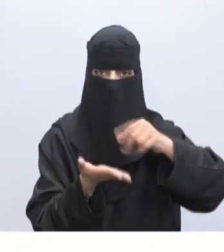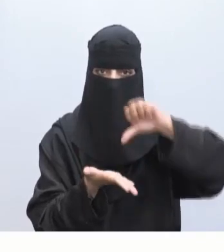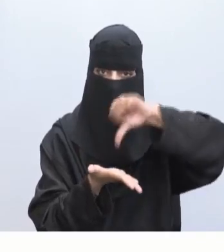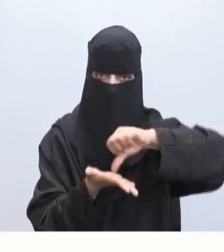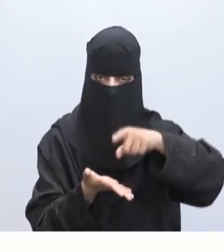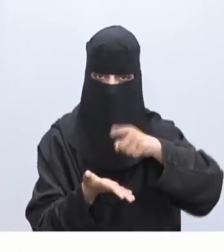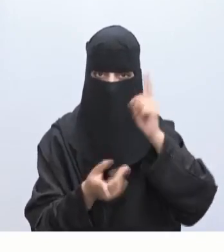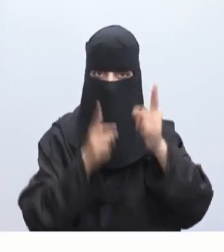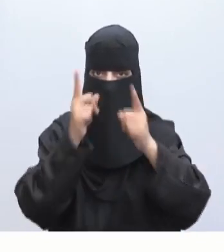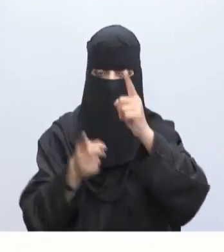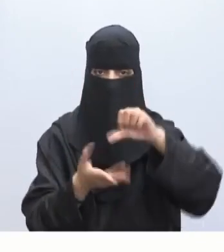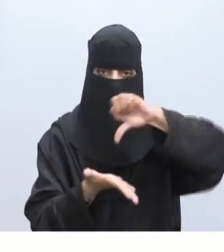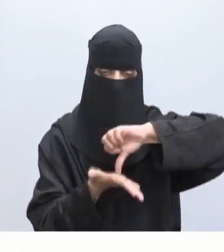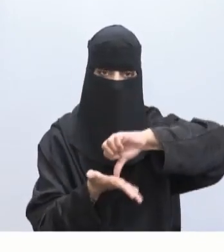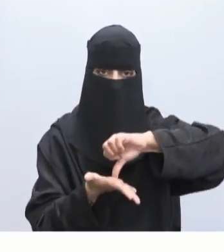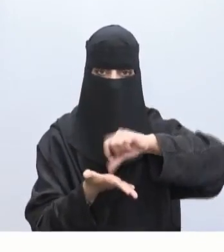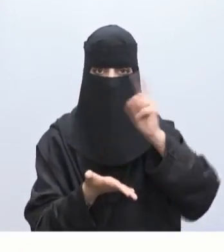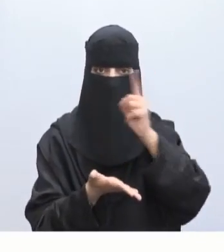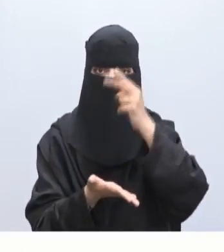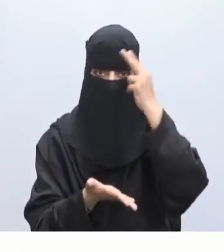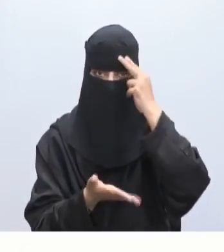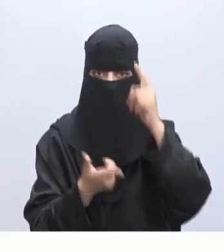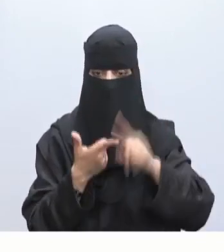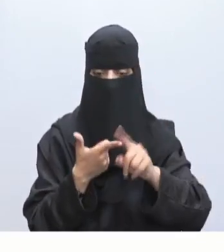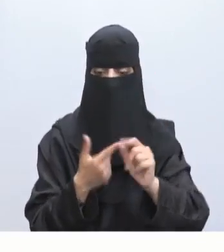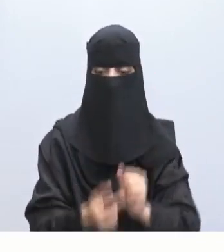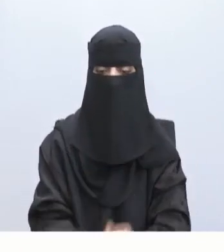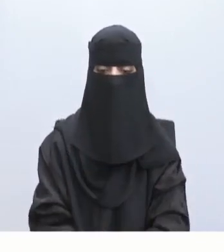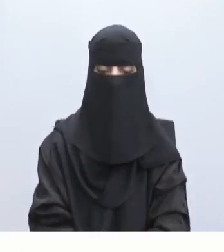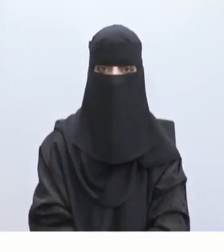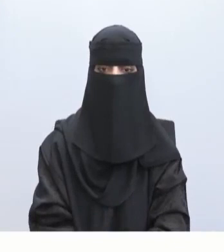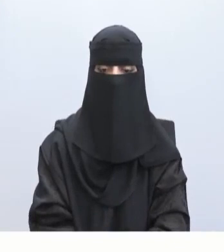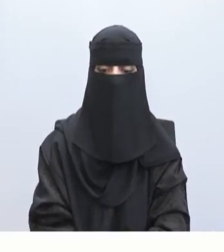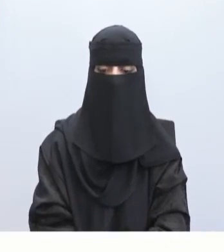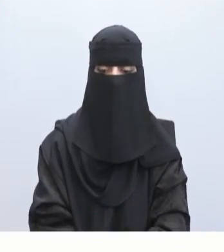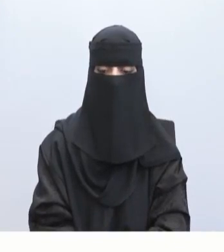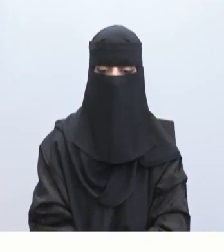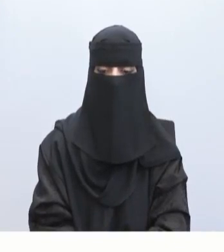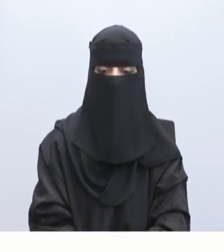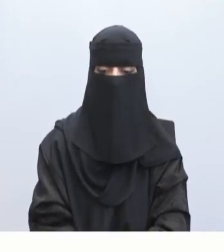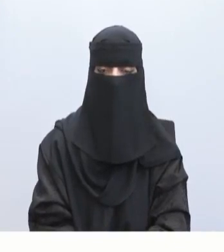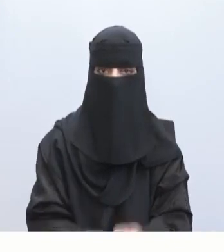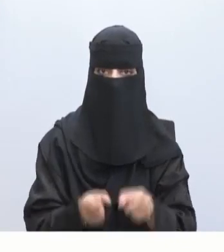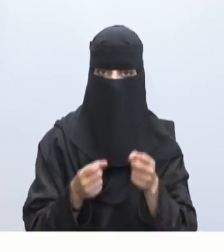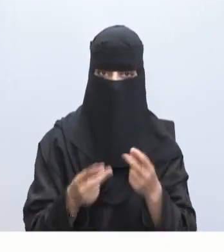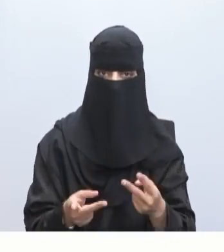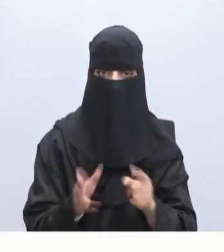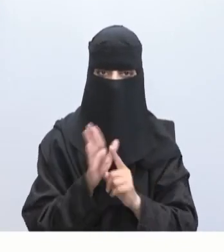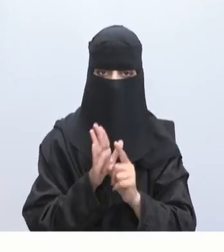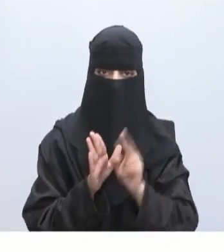الحكم وهي عاصمه الدوله السعوديه الثانيه بدا الامام